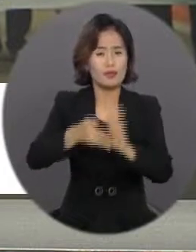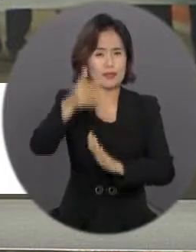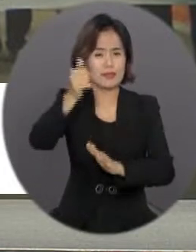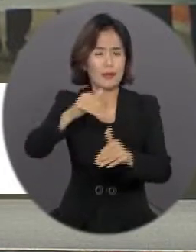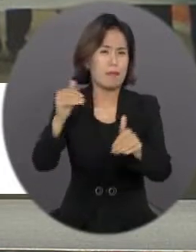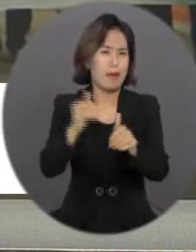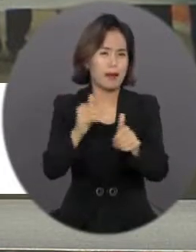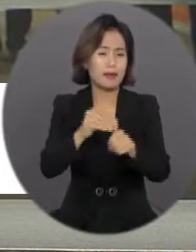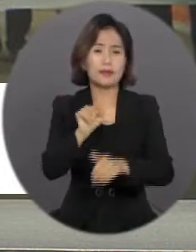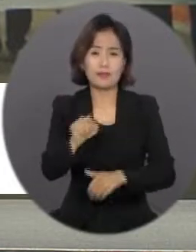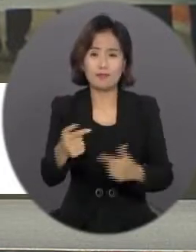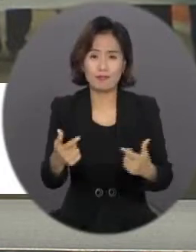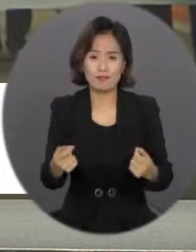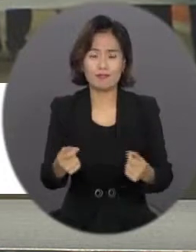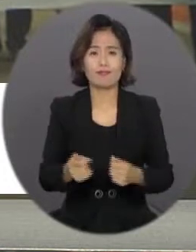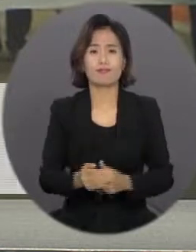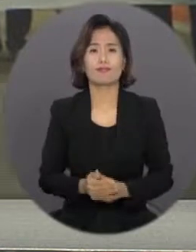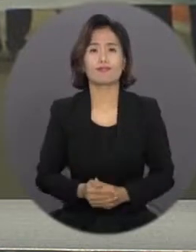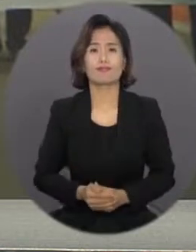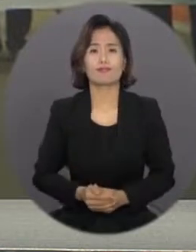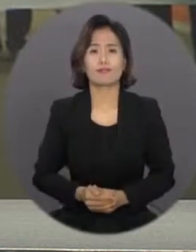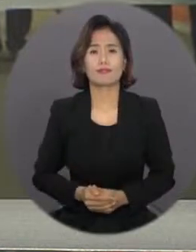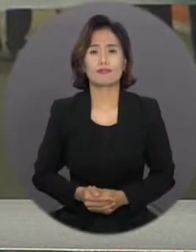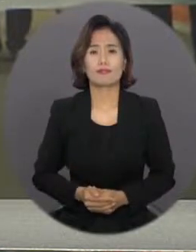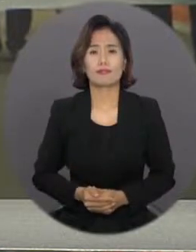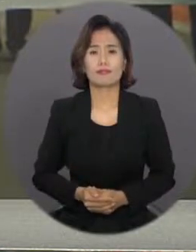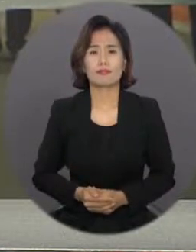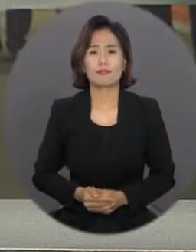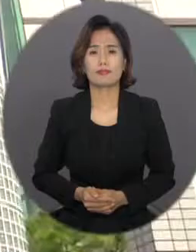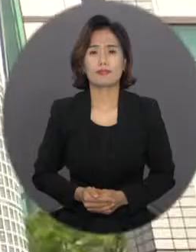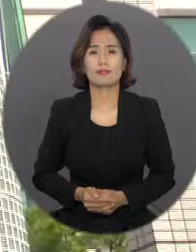발목을 잡느냐는 겁니다. 양현승 기자가 취재했습니다.